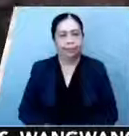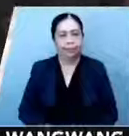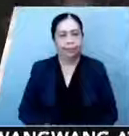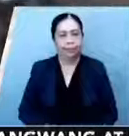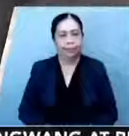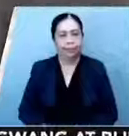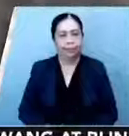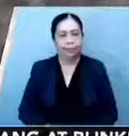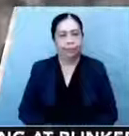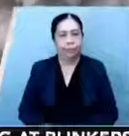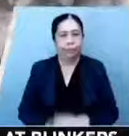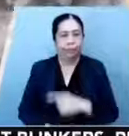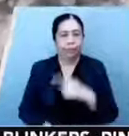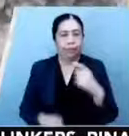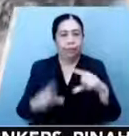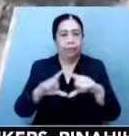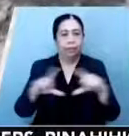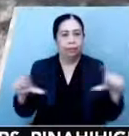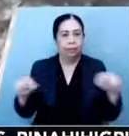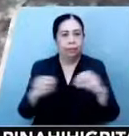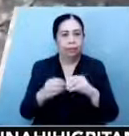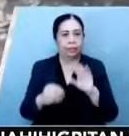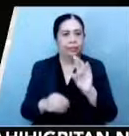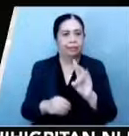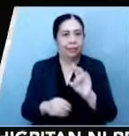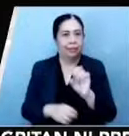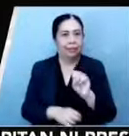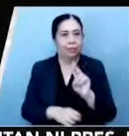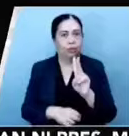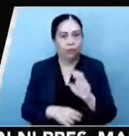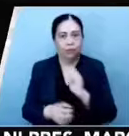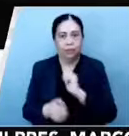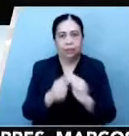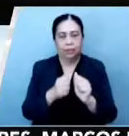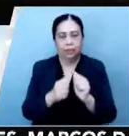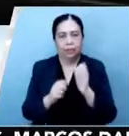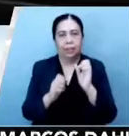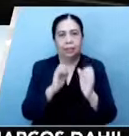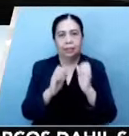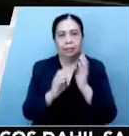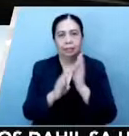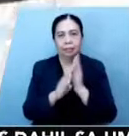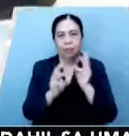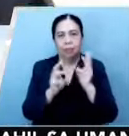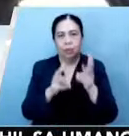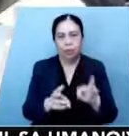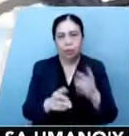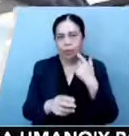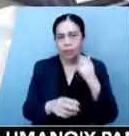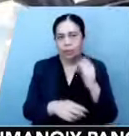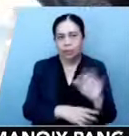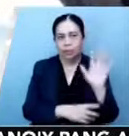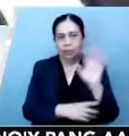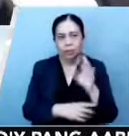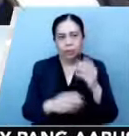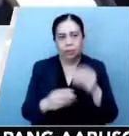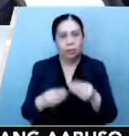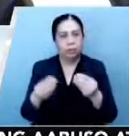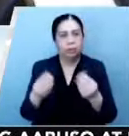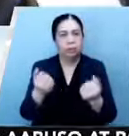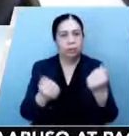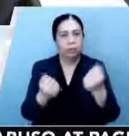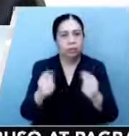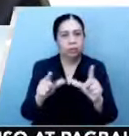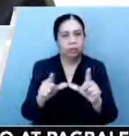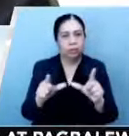Plakang 7 ang isa sa mga nahuling SUV na dumaan sa EDSA busway sa operasyon ng mga otoridad kaninang umaga. Inabot naman ang driver lisensya pero